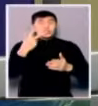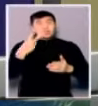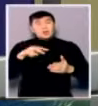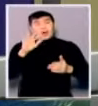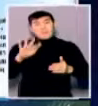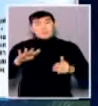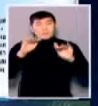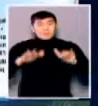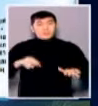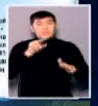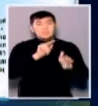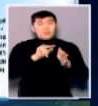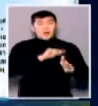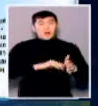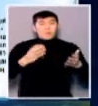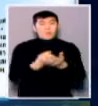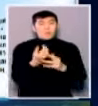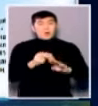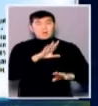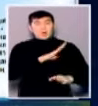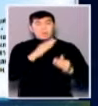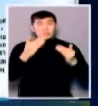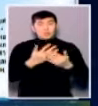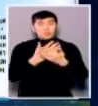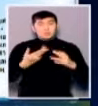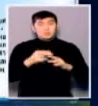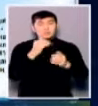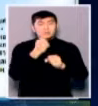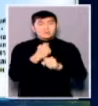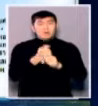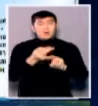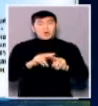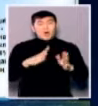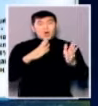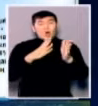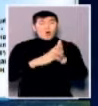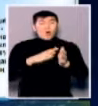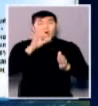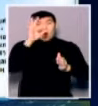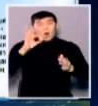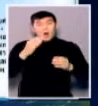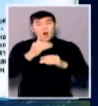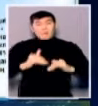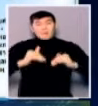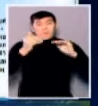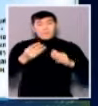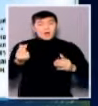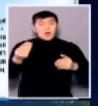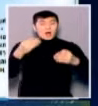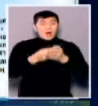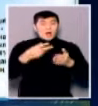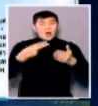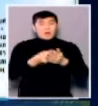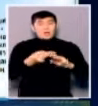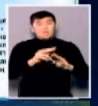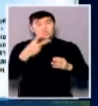ашылған. Жыл басынан бері салаға меншікті қаражат есебінен 9,4 миллиард теңге инвестиция тартылды.